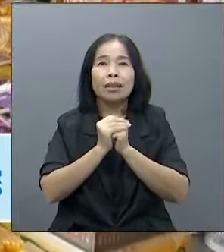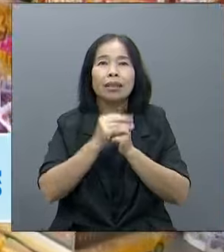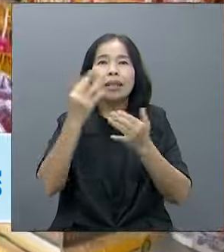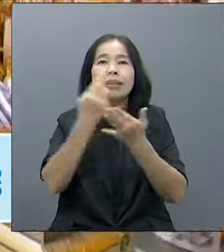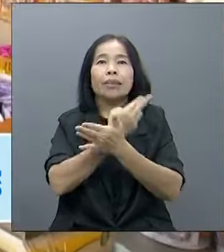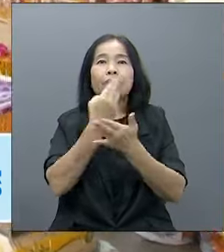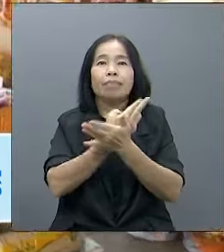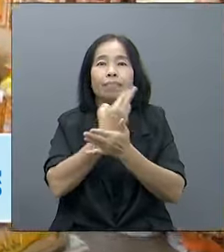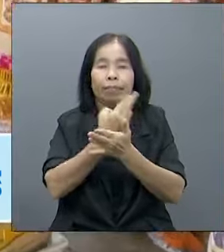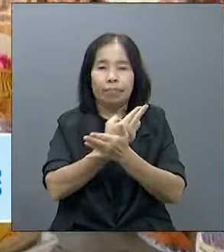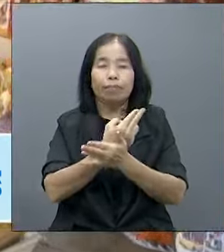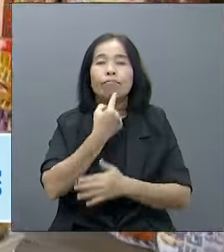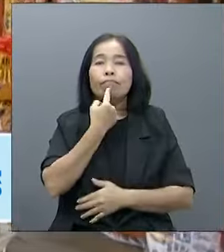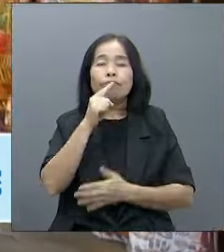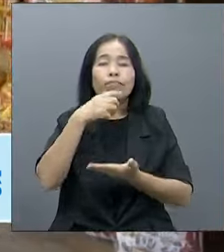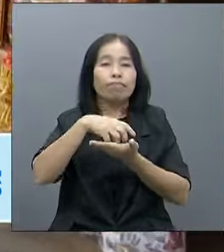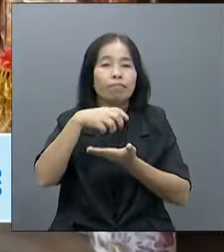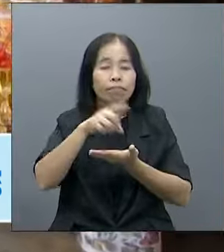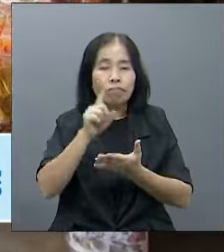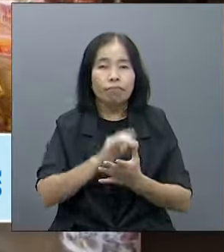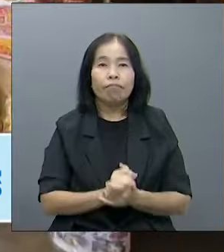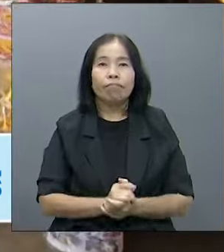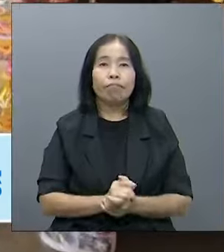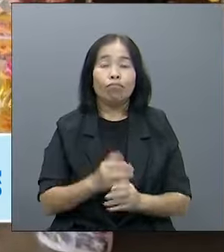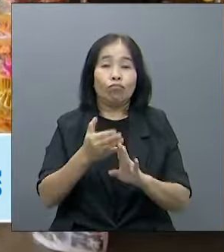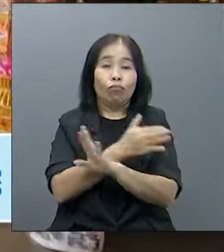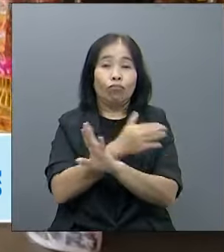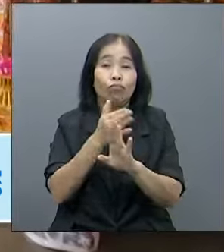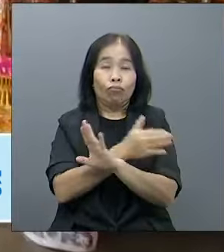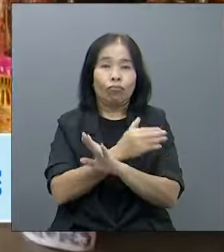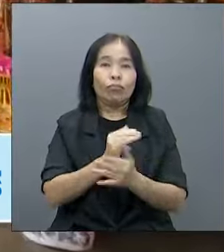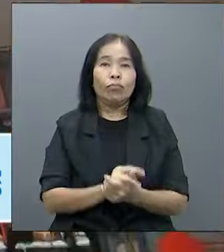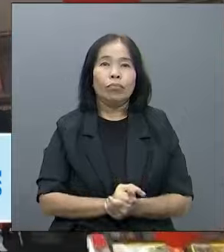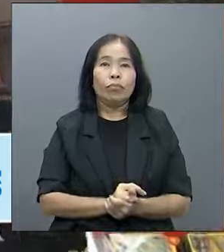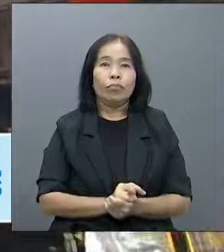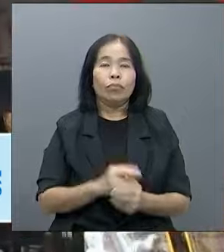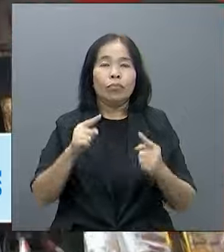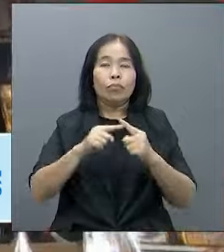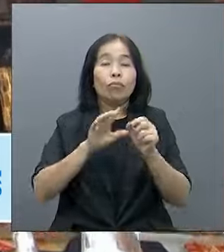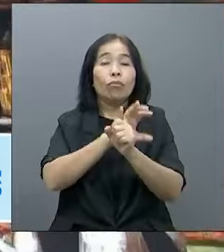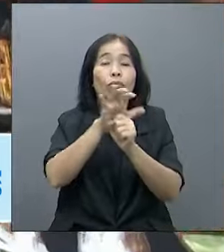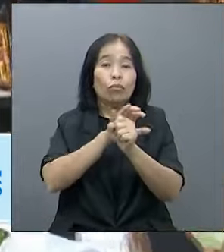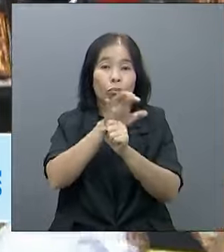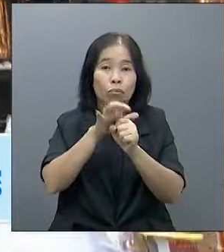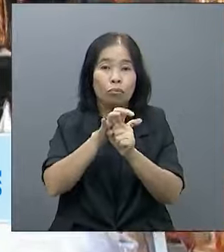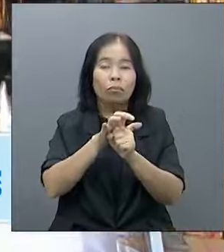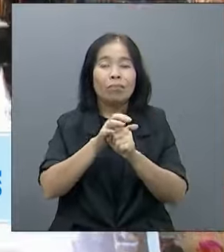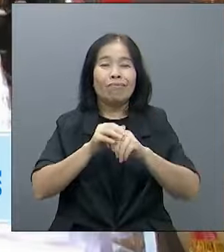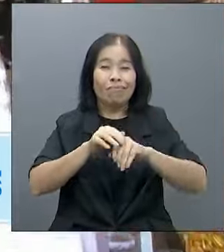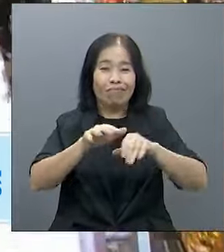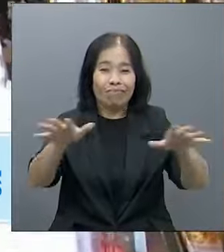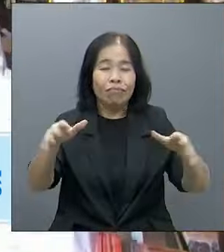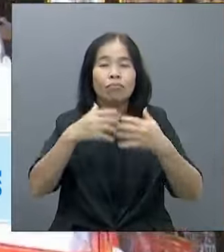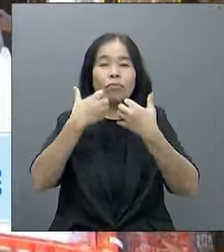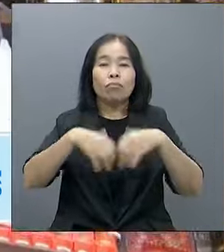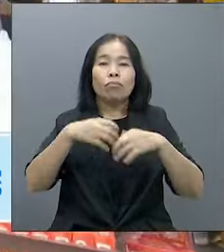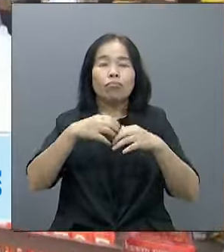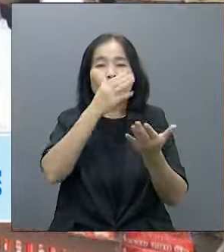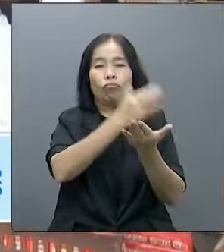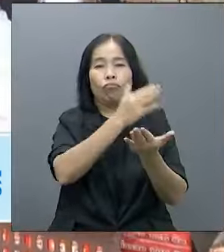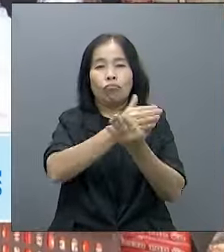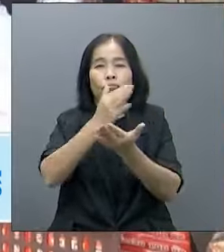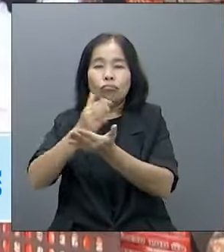านโป่งจังหวัดราชบุรีเล่าให้ฟังว่าก่อนหน้านี้ช่วงโควิด-19 ระบาดหนักเทศกาลตรุษจีนที่ผ่านมา